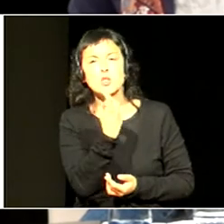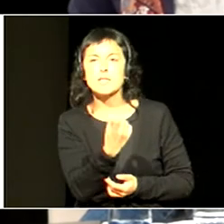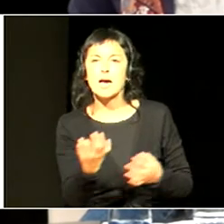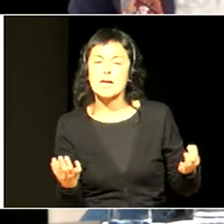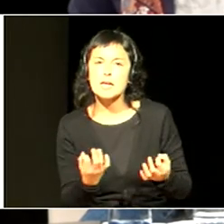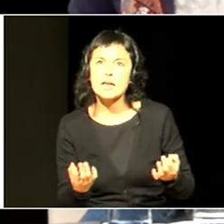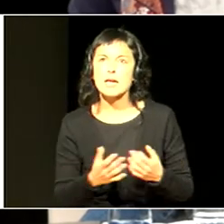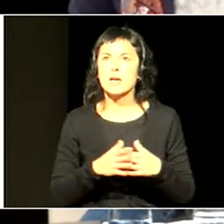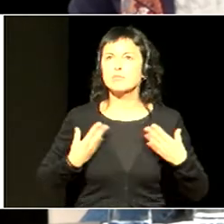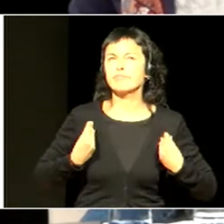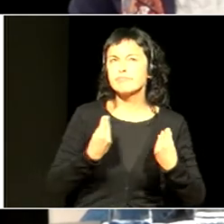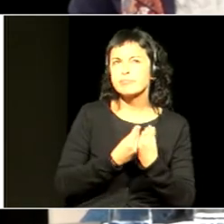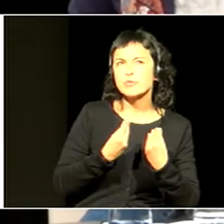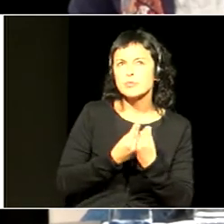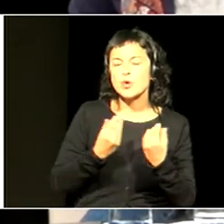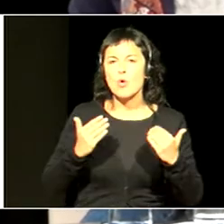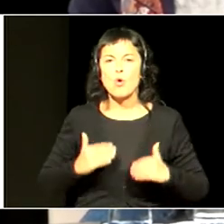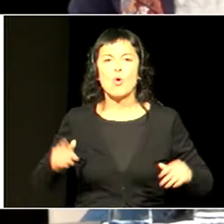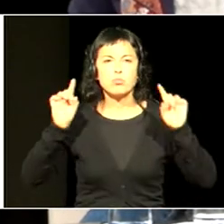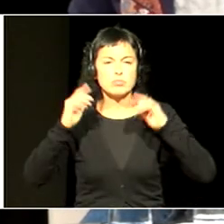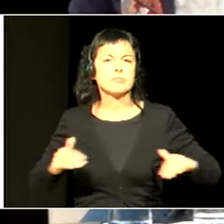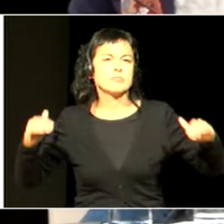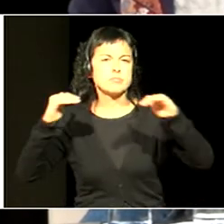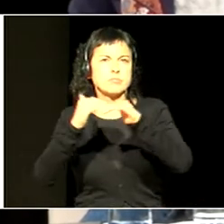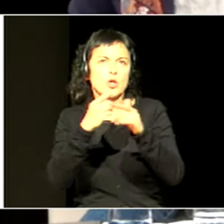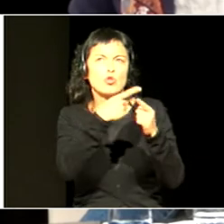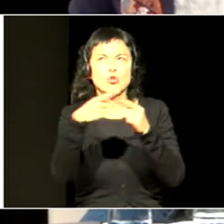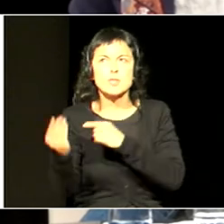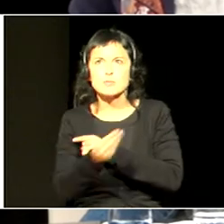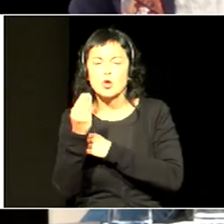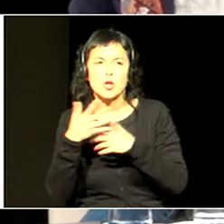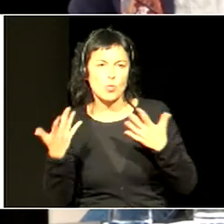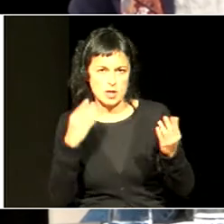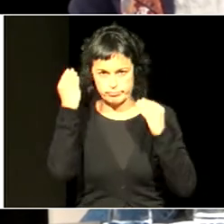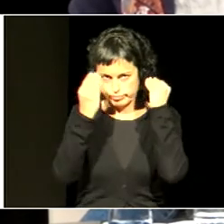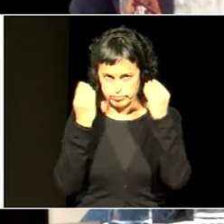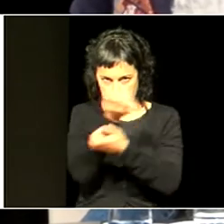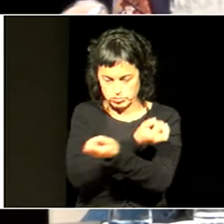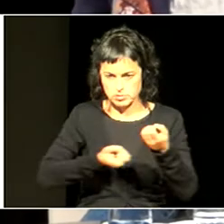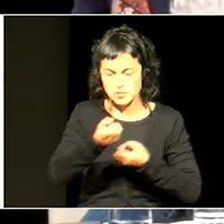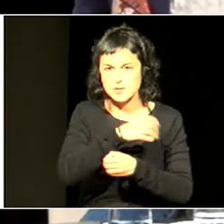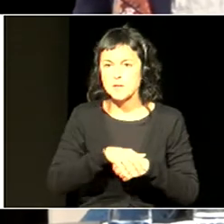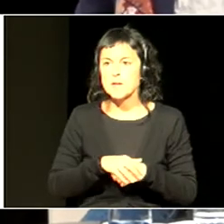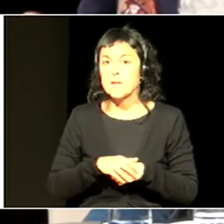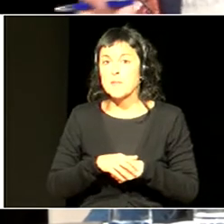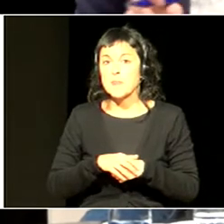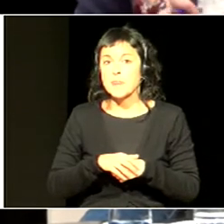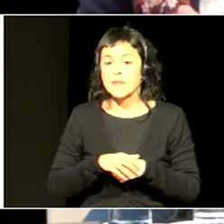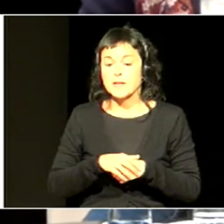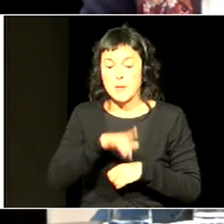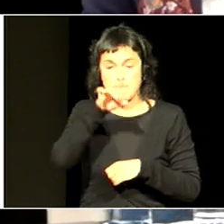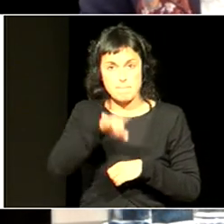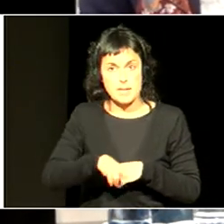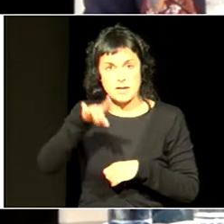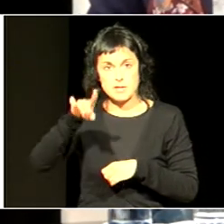inguruko hortan hobetu beharreko edo aldatu beharreko gauzak aztertzen dira. Gero horri jabatean behin elkartzen dira ikasle delegatu